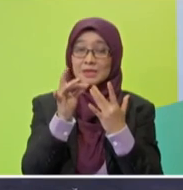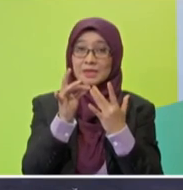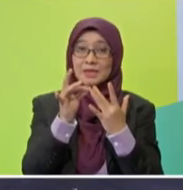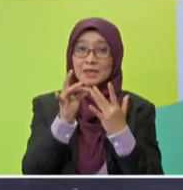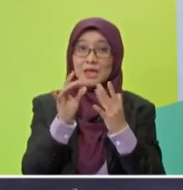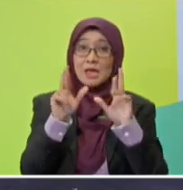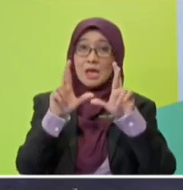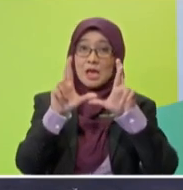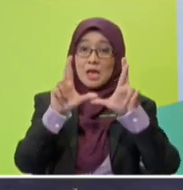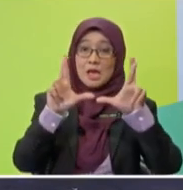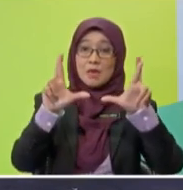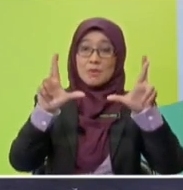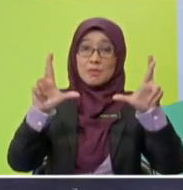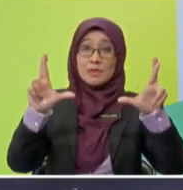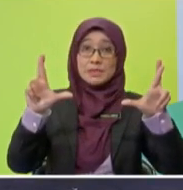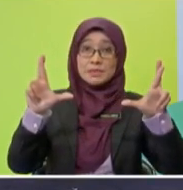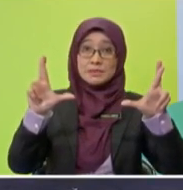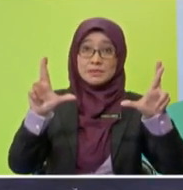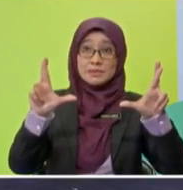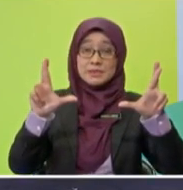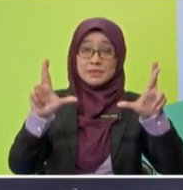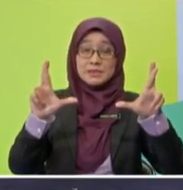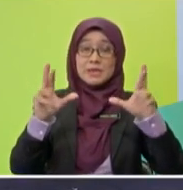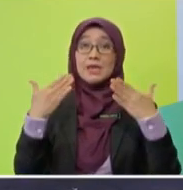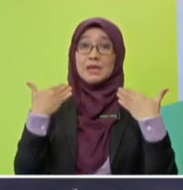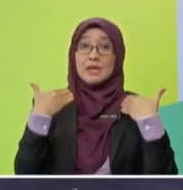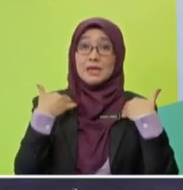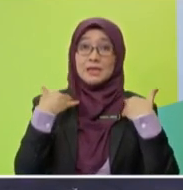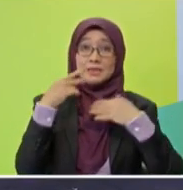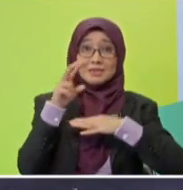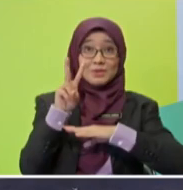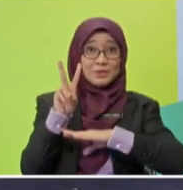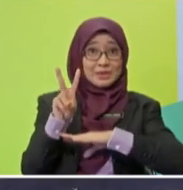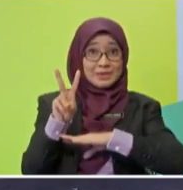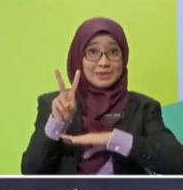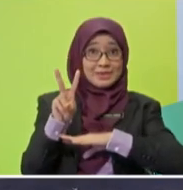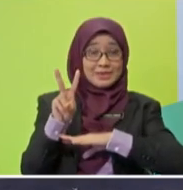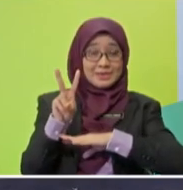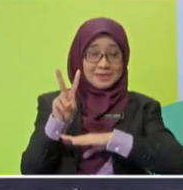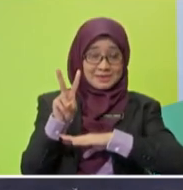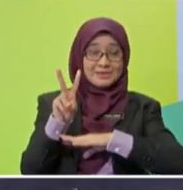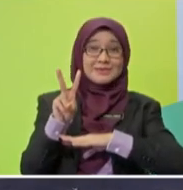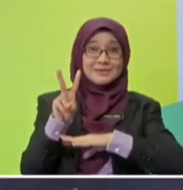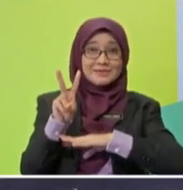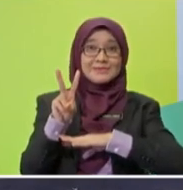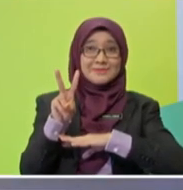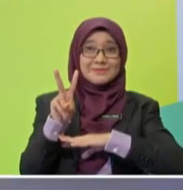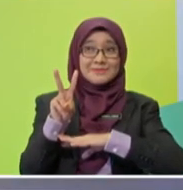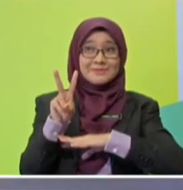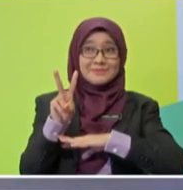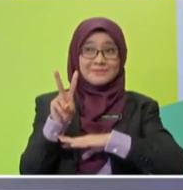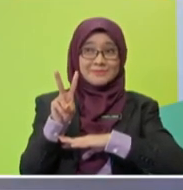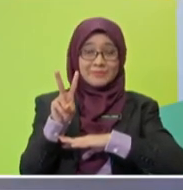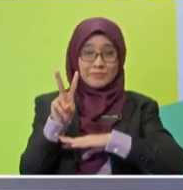pembaris Oke baik ini pembaris ada dua pembaris dua penggaris yang